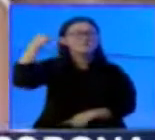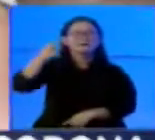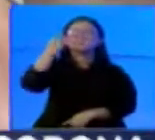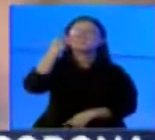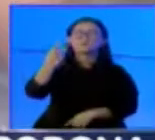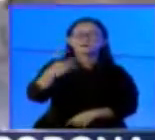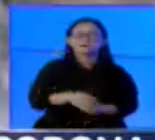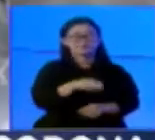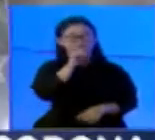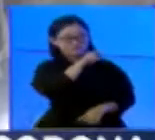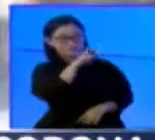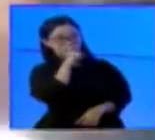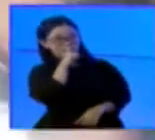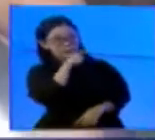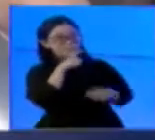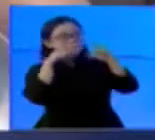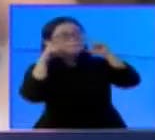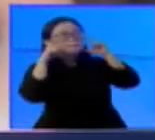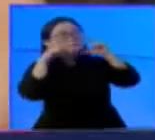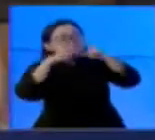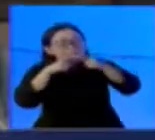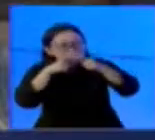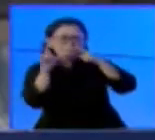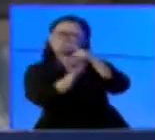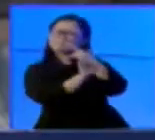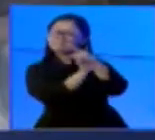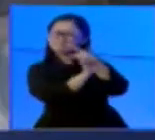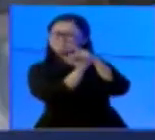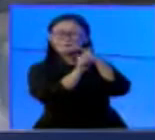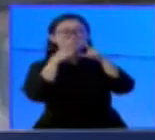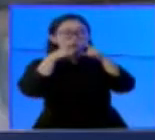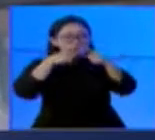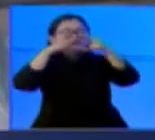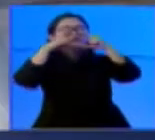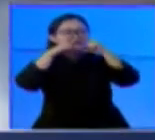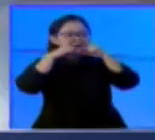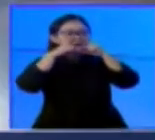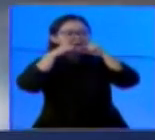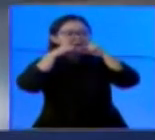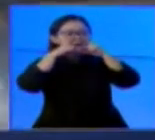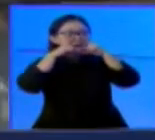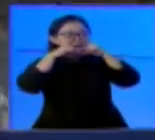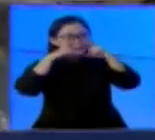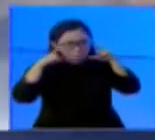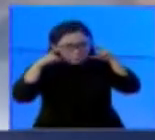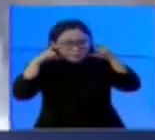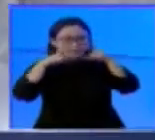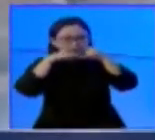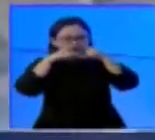salah menggunakan untuk masker. Masker yang baik itu seperti ini, tidak tembus. Ini kan.